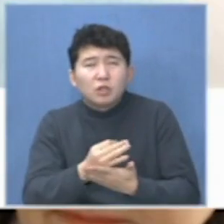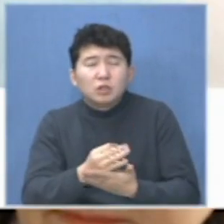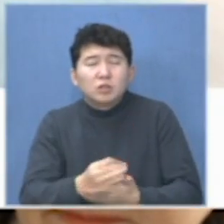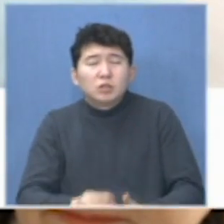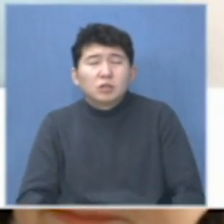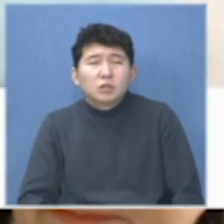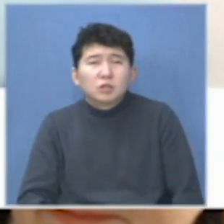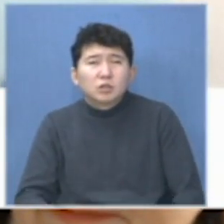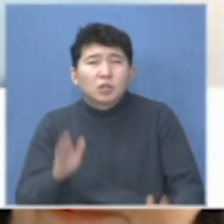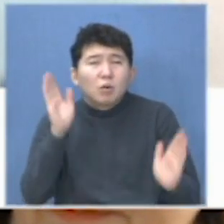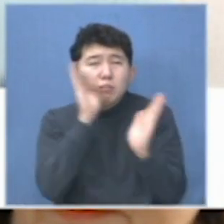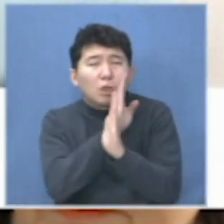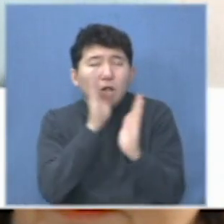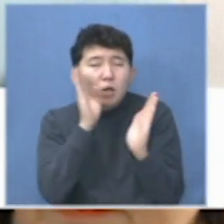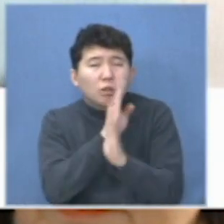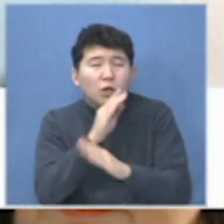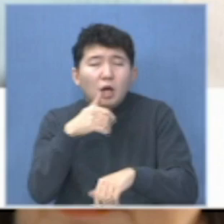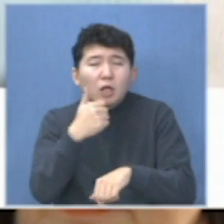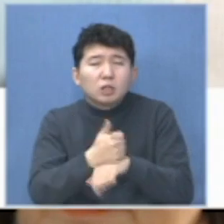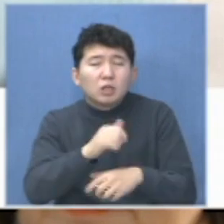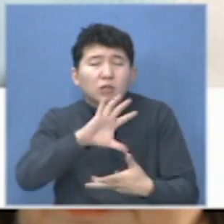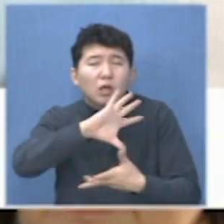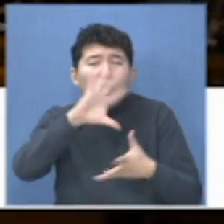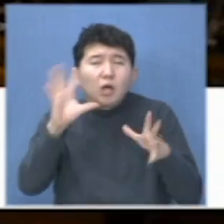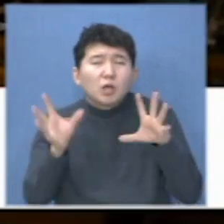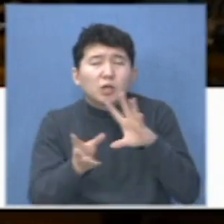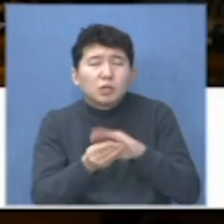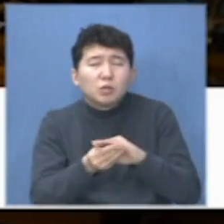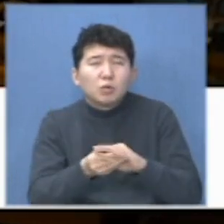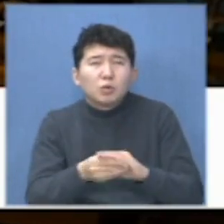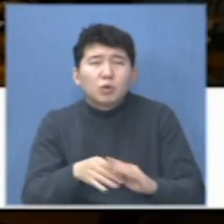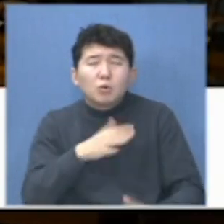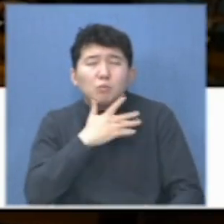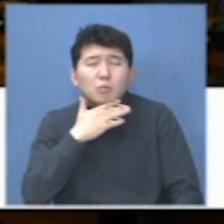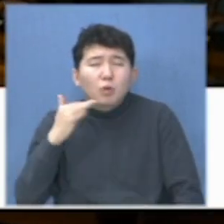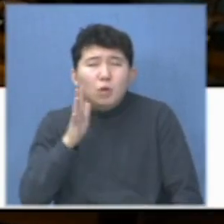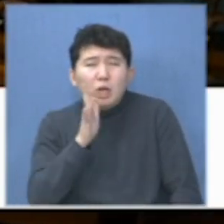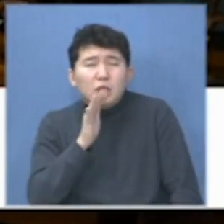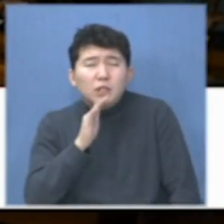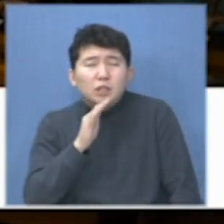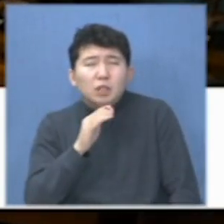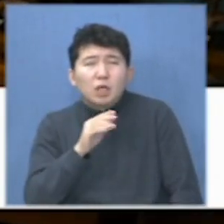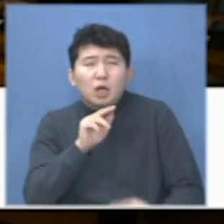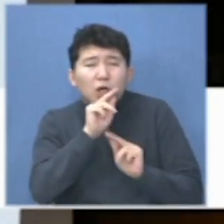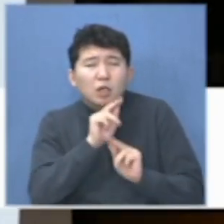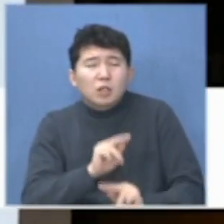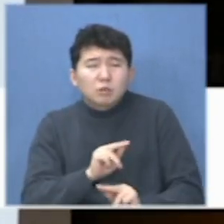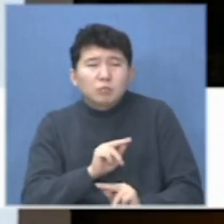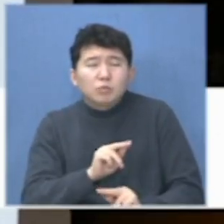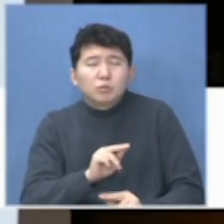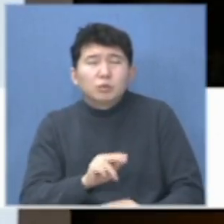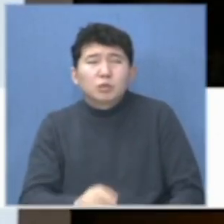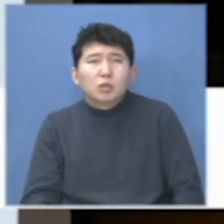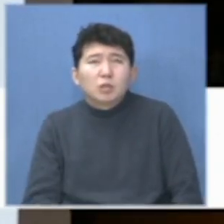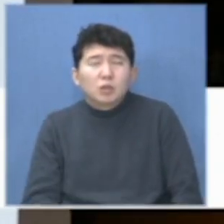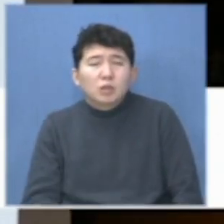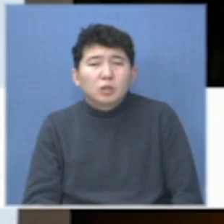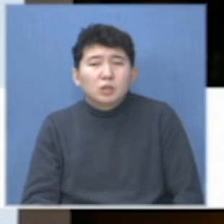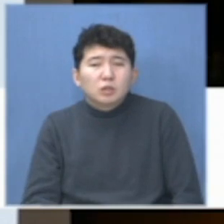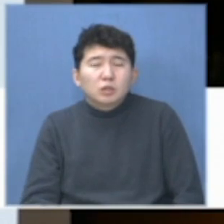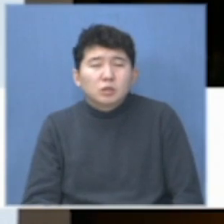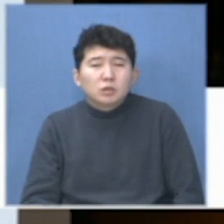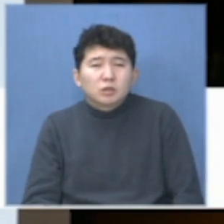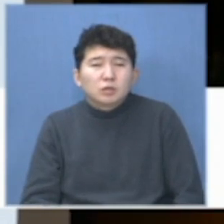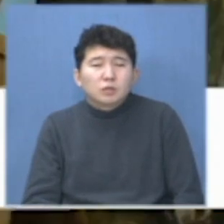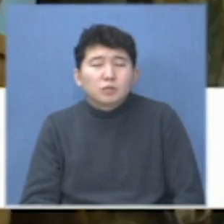нас природе. Главным итогом всей многолетней работы в сохранении лесных богатств стало уменьшение вырубки елей для новогодних